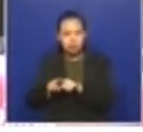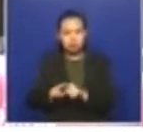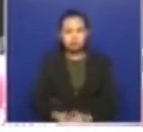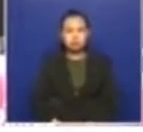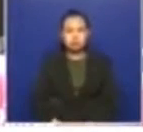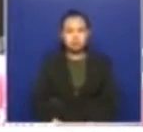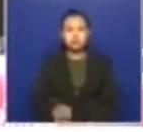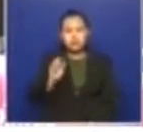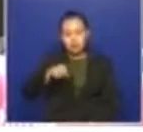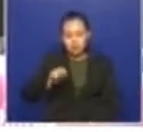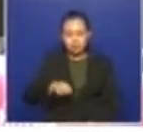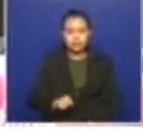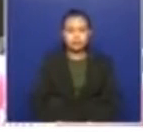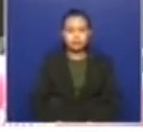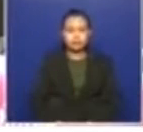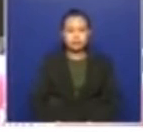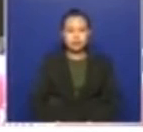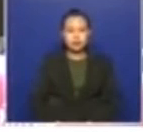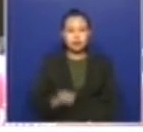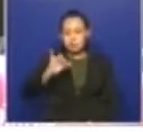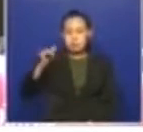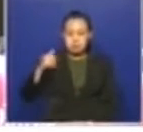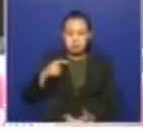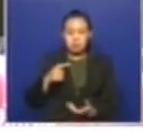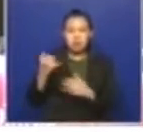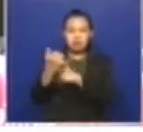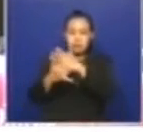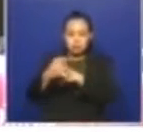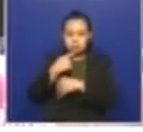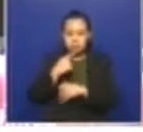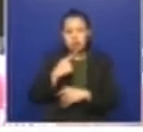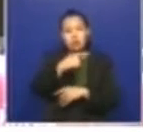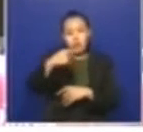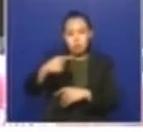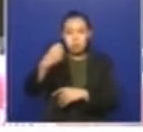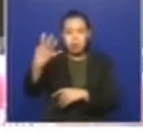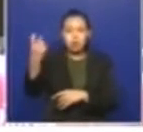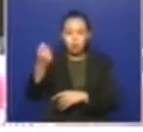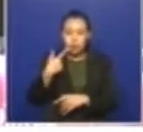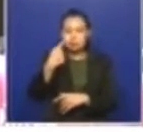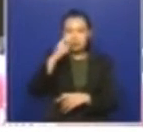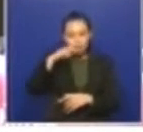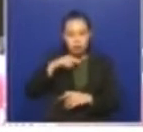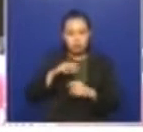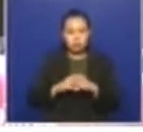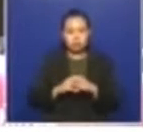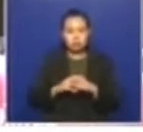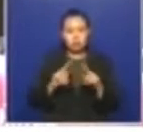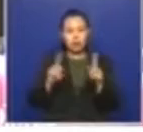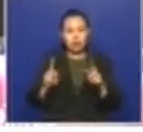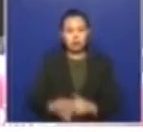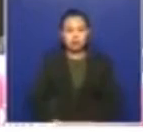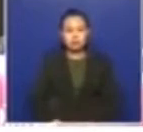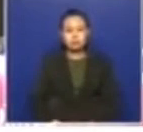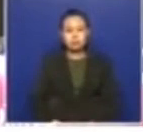ฮะบางประเทศลบมากกว่าเราอีกแต่ความจริงซึ่งเรารู้หรือไม่รู้ก็ตามท่านต้